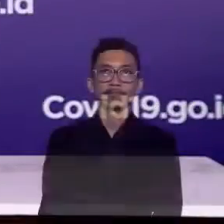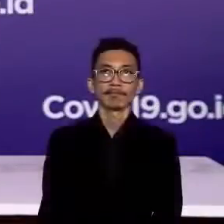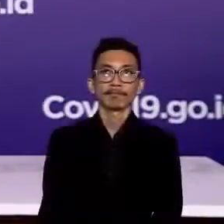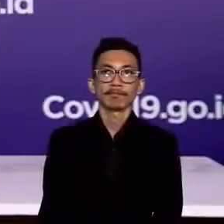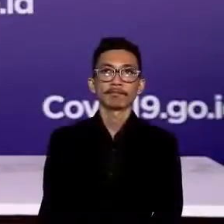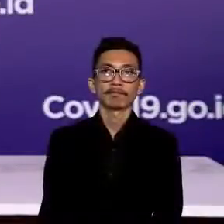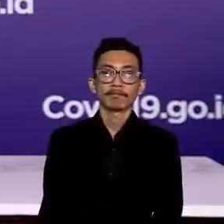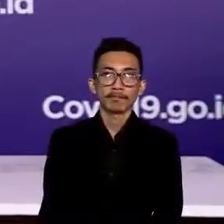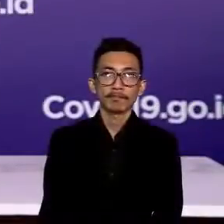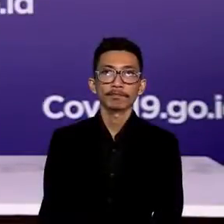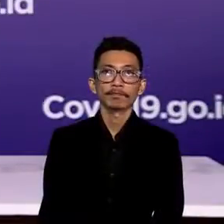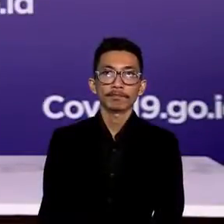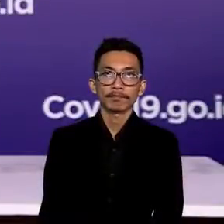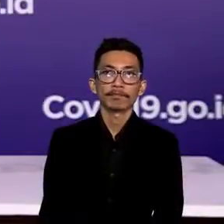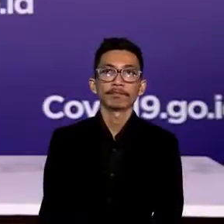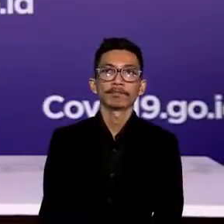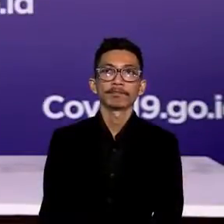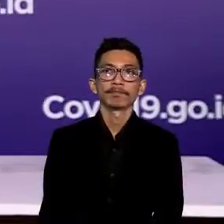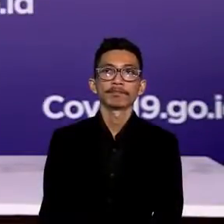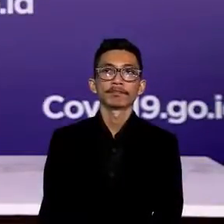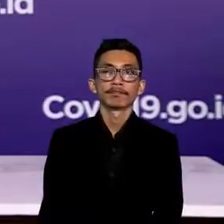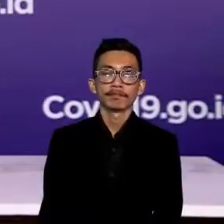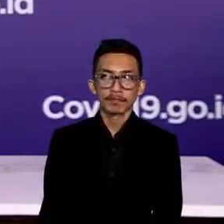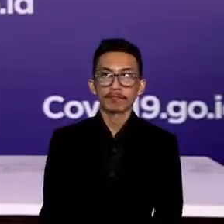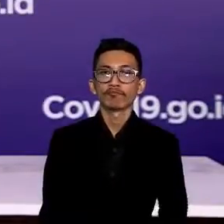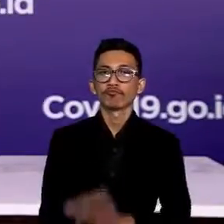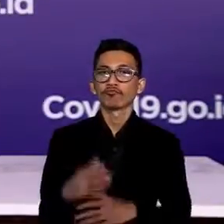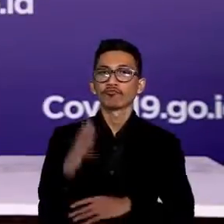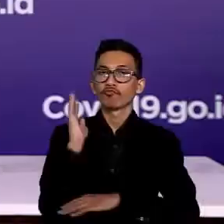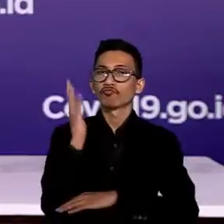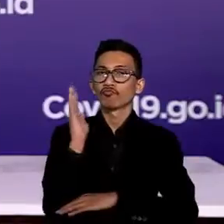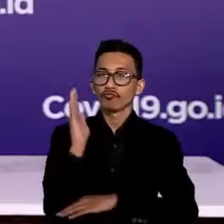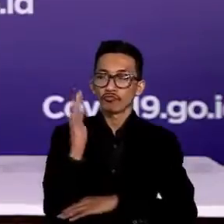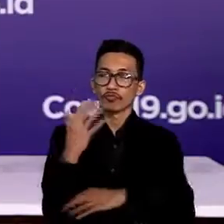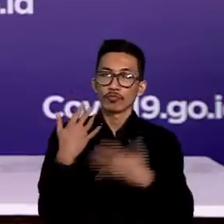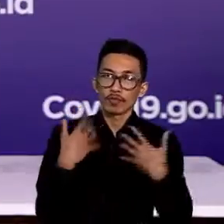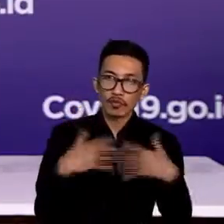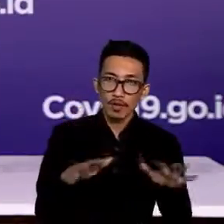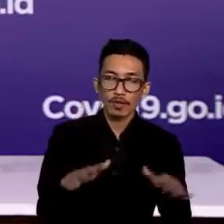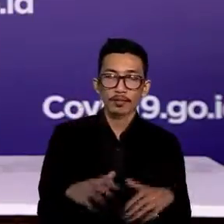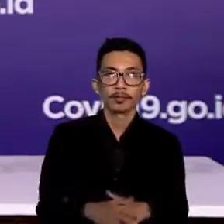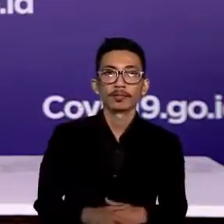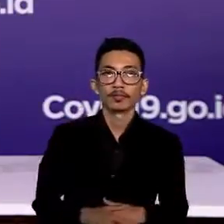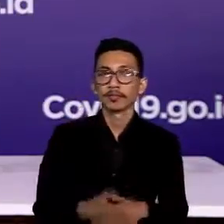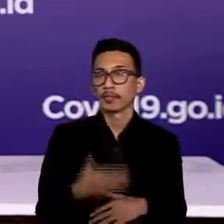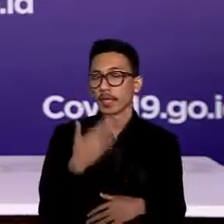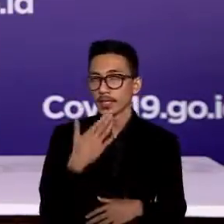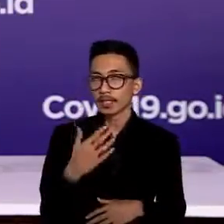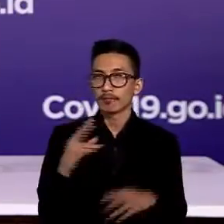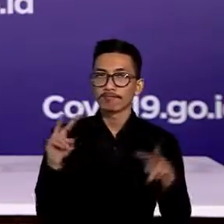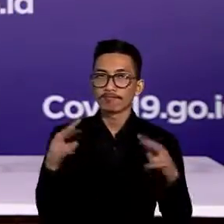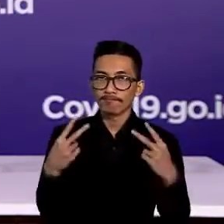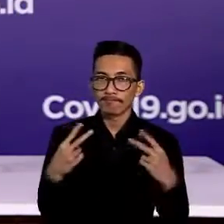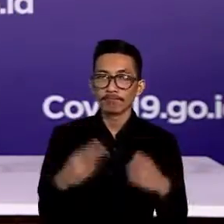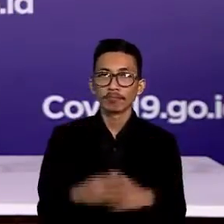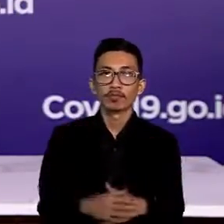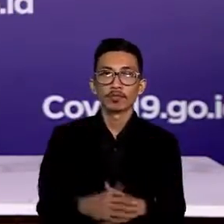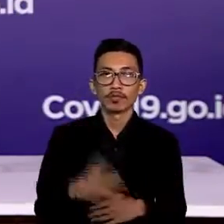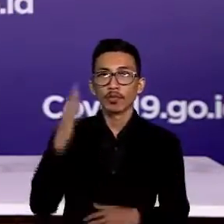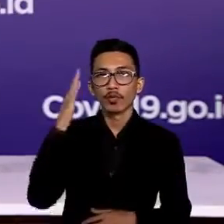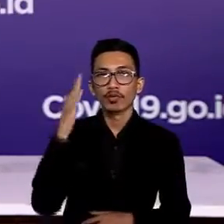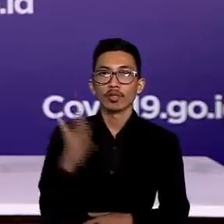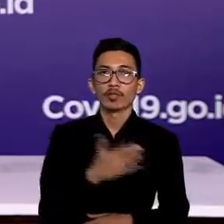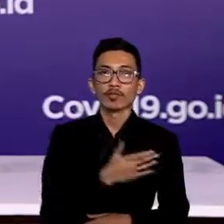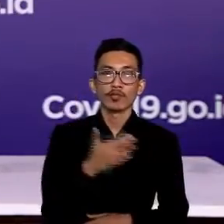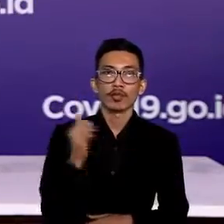Hai baik dengan demikian konferensi pers berakhir terima kasih atas perhatiannya Selamat sore wassalamu'alaikum